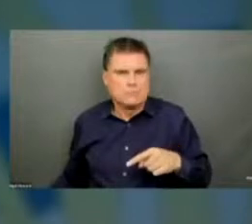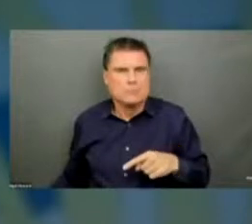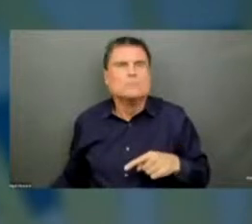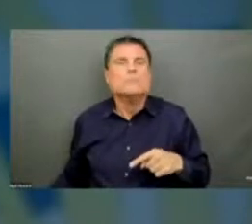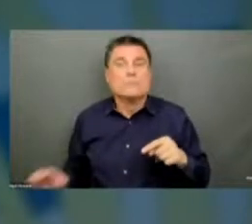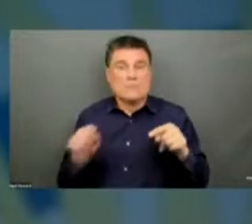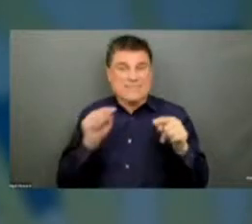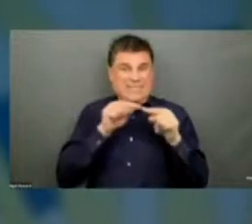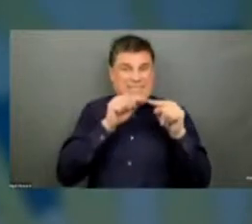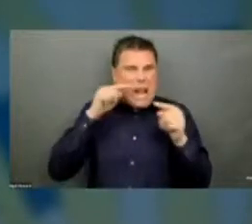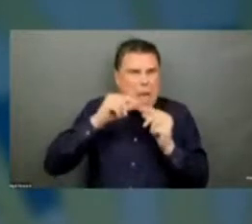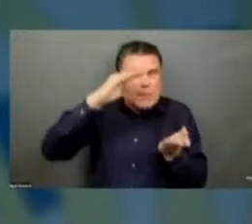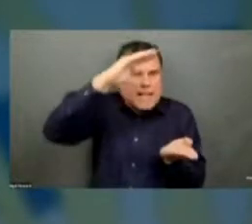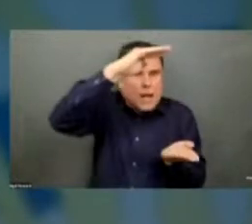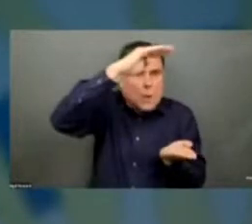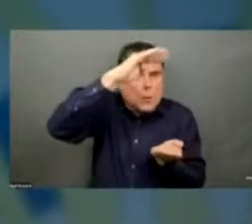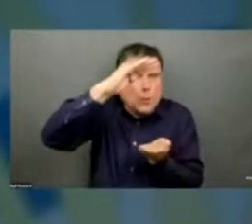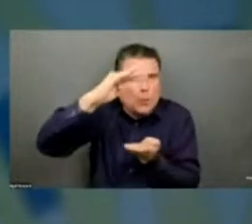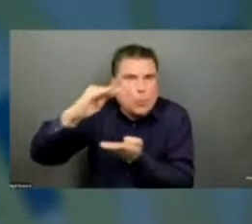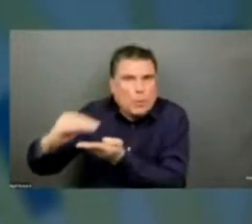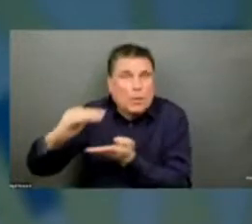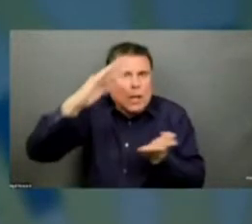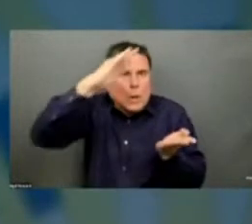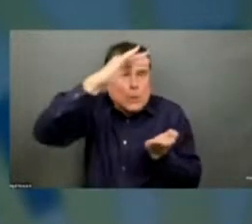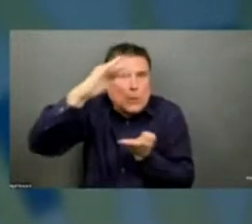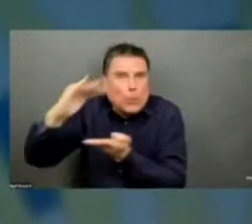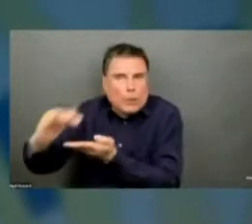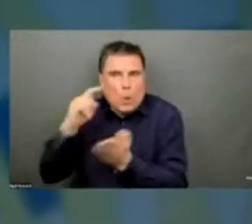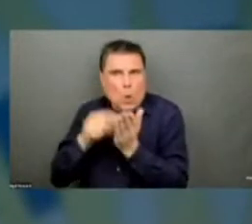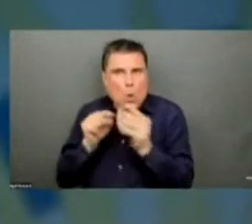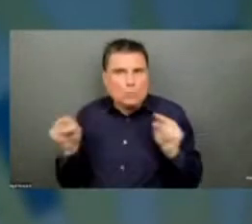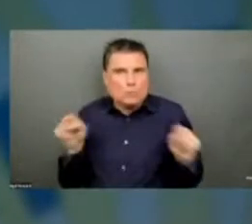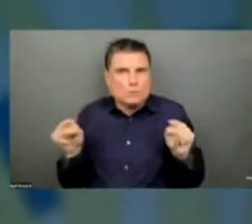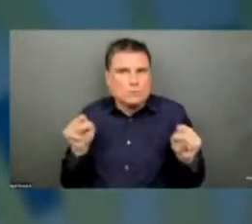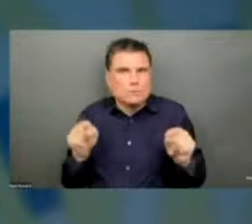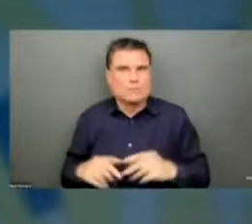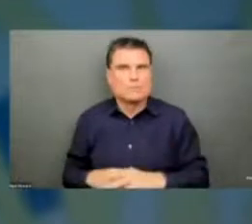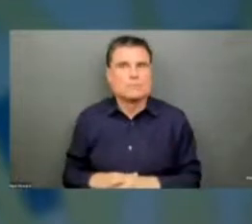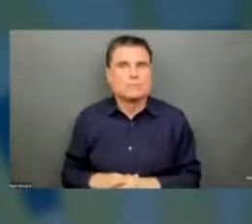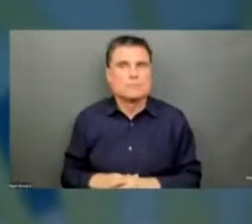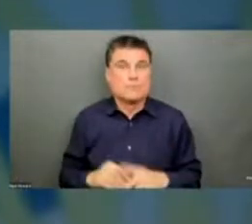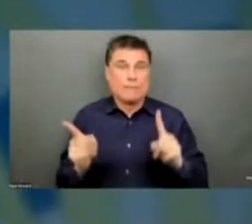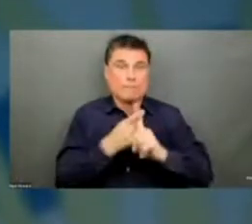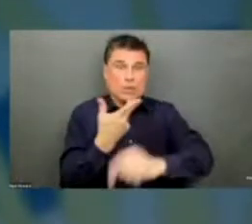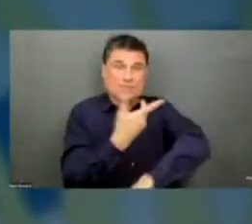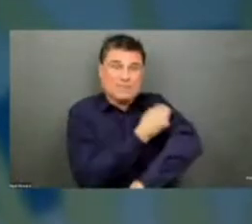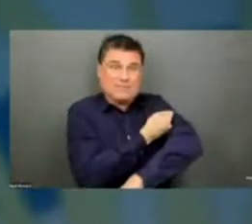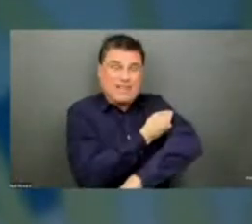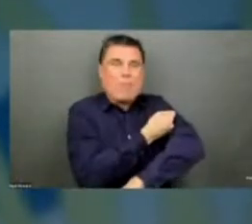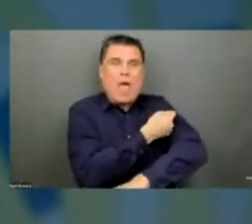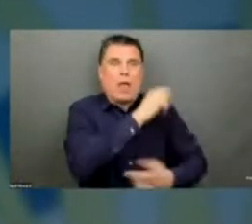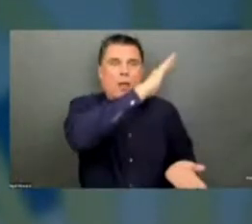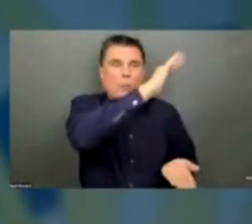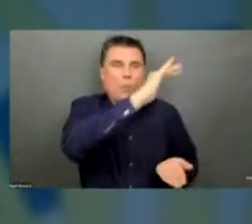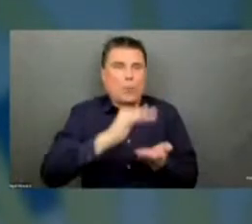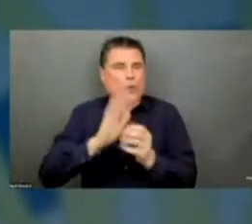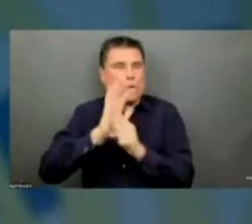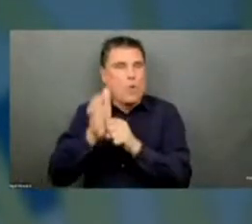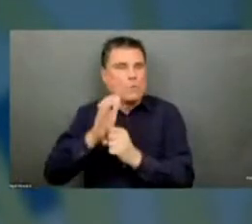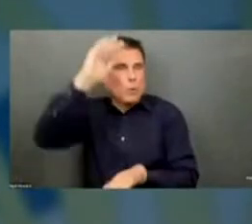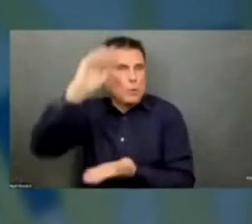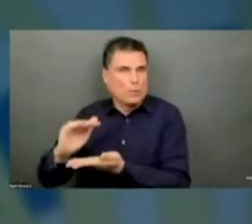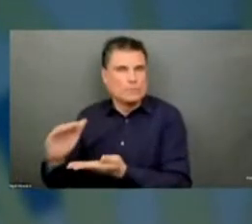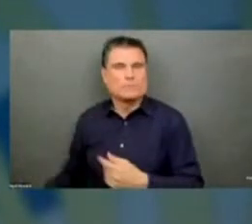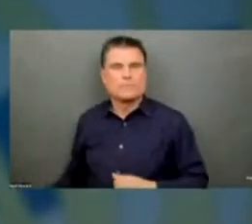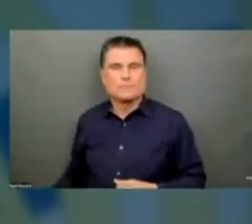weeks. 性数据急剧下降。 And I want to end off with looking at our 那么 models 最后 because 呢， these 看 are 看就 things that 是 help 每 us 个卫生 understand where 局 we've 根 been 据我